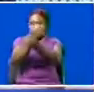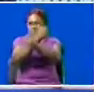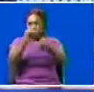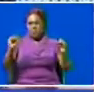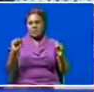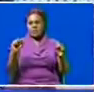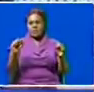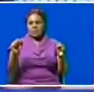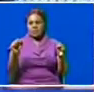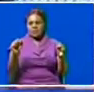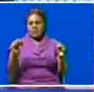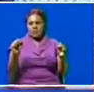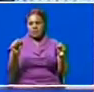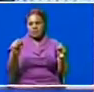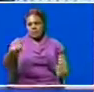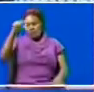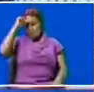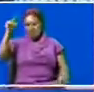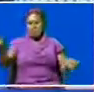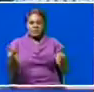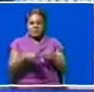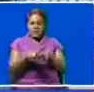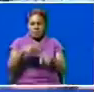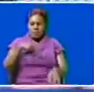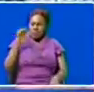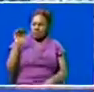wetu na serikali.